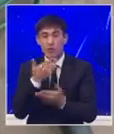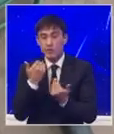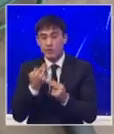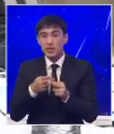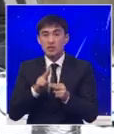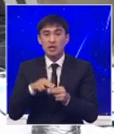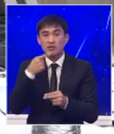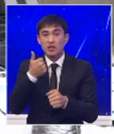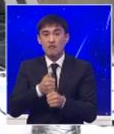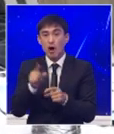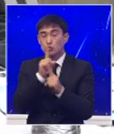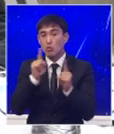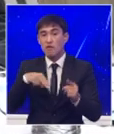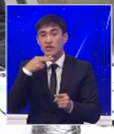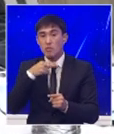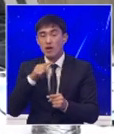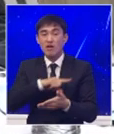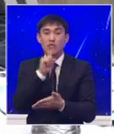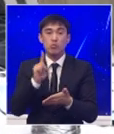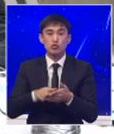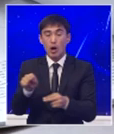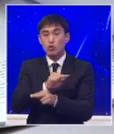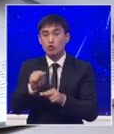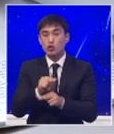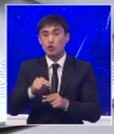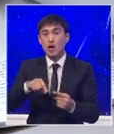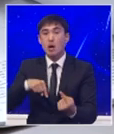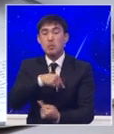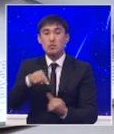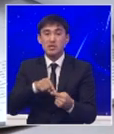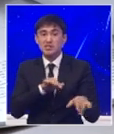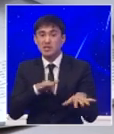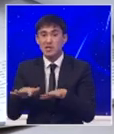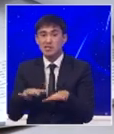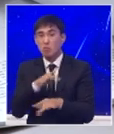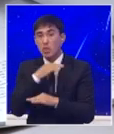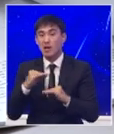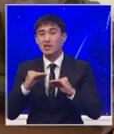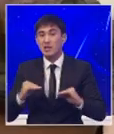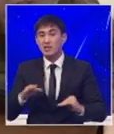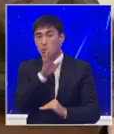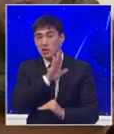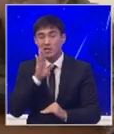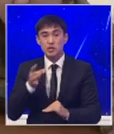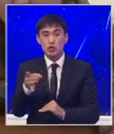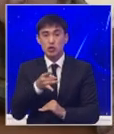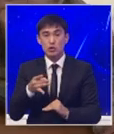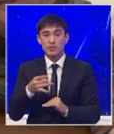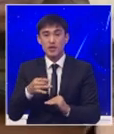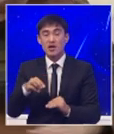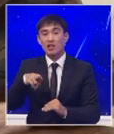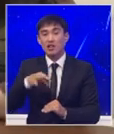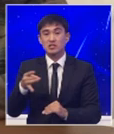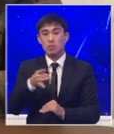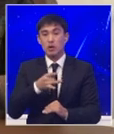региона акцентировал особое внимание на вопросах обучения предпринимательской деятельности многодетных матерей региона. К слову, в